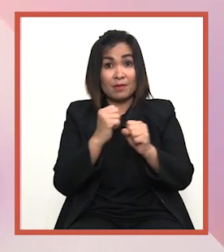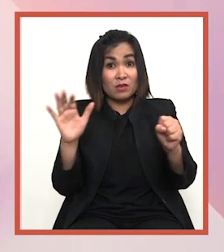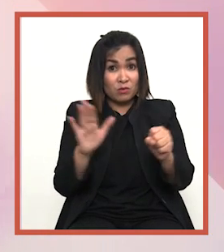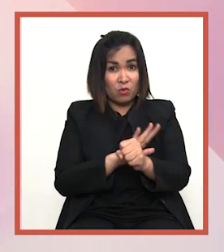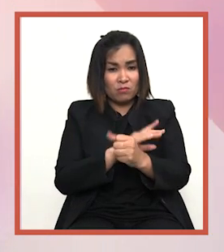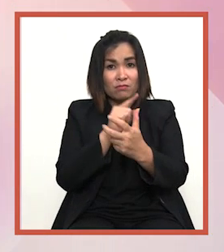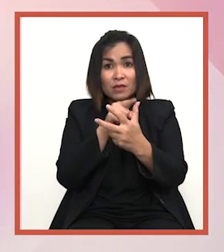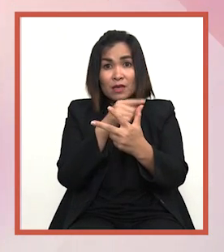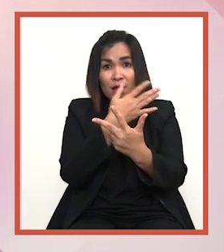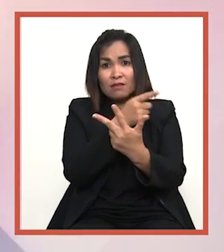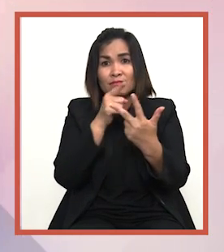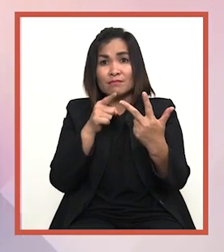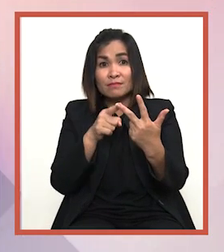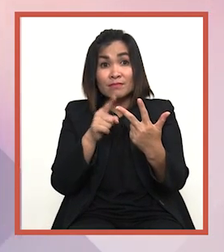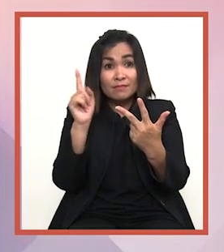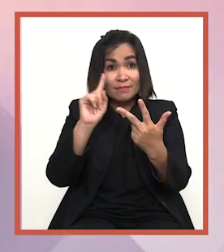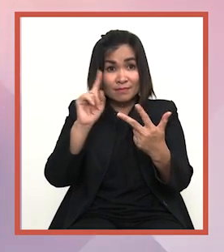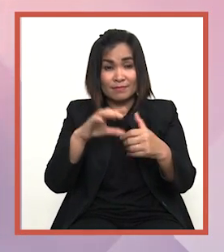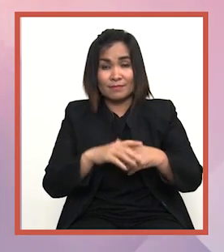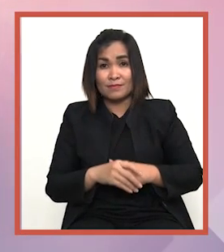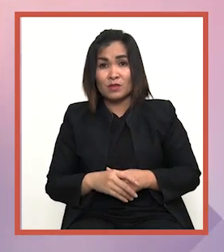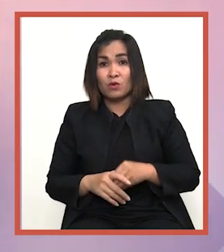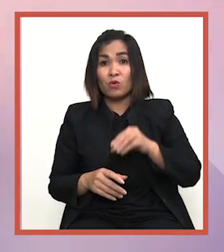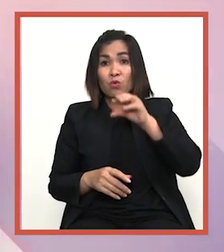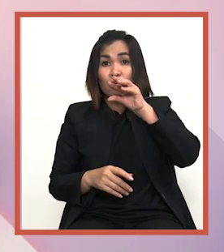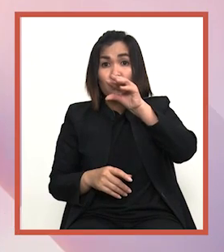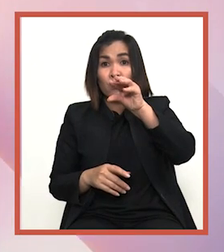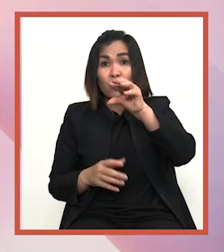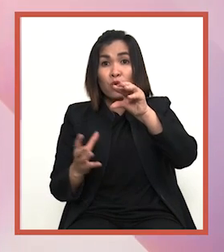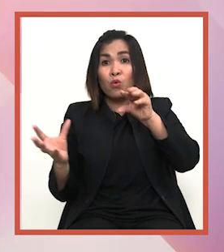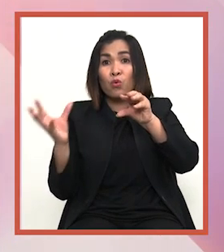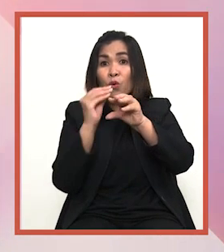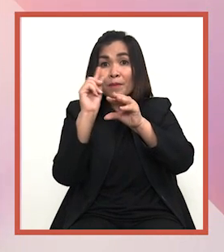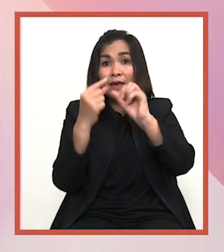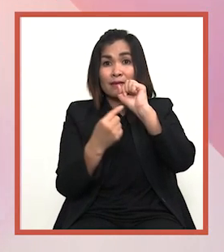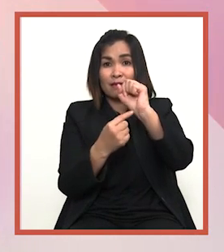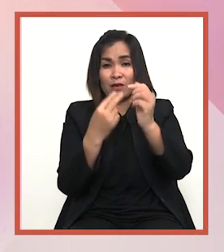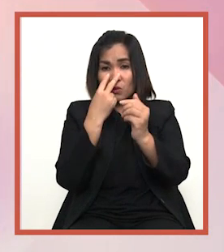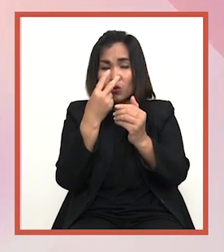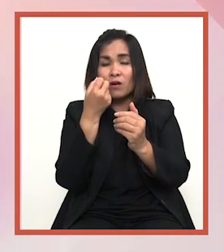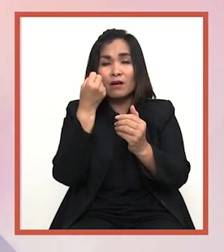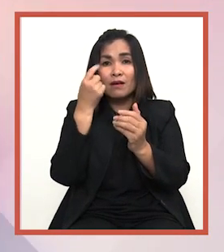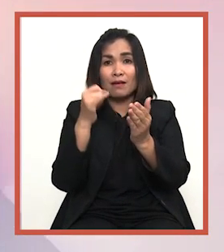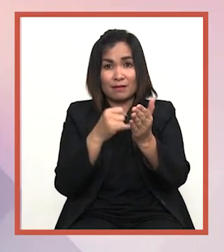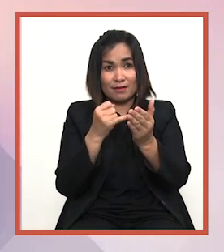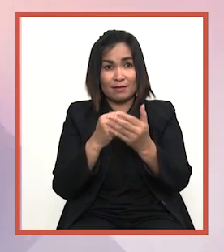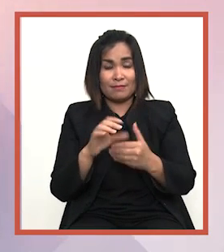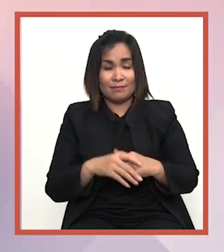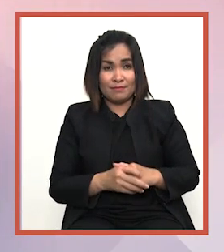ดตั้งนะครับกล่องต่อแยกสายสัญลักษณ์นะครับจะถูกรวบนะครับเพื่อให้ดูง่ายขึ้นนะครับนักเรียนลองดู